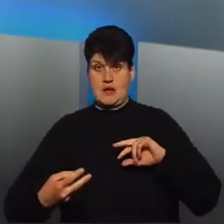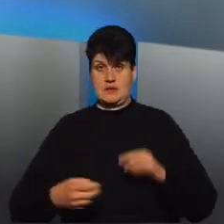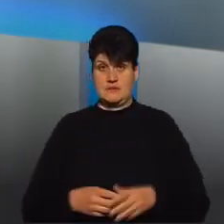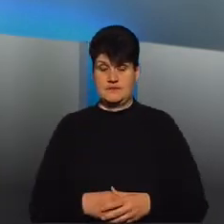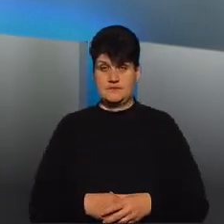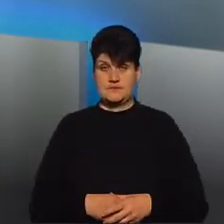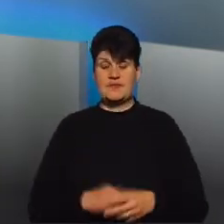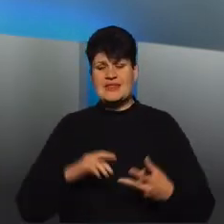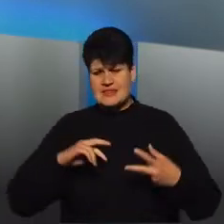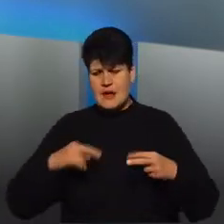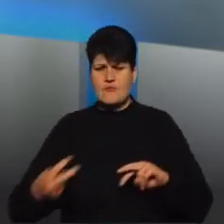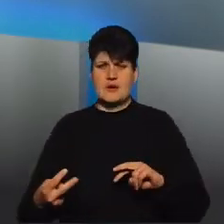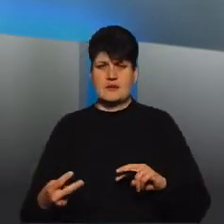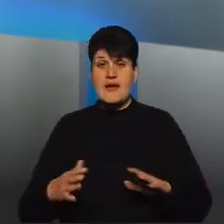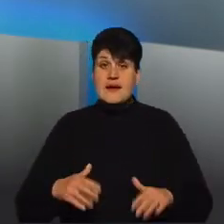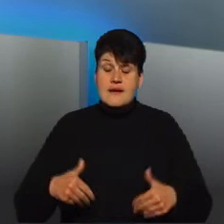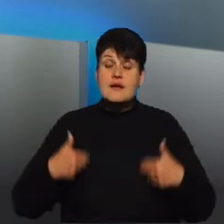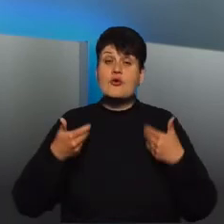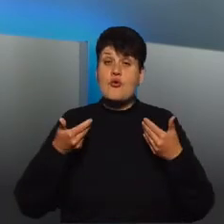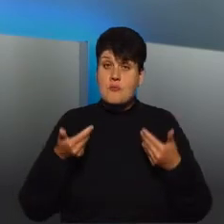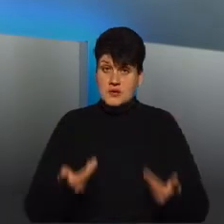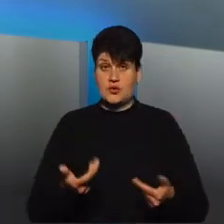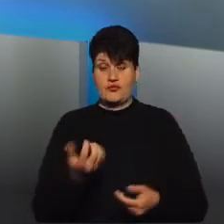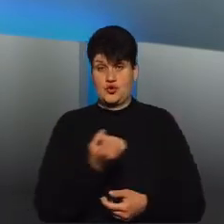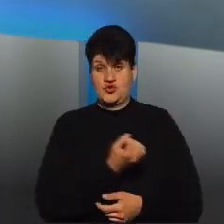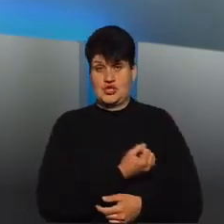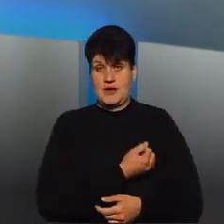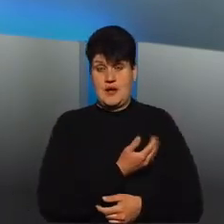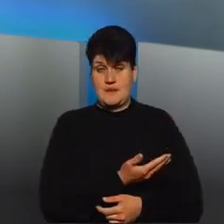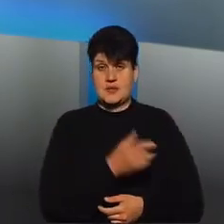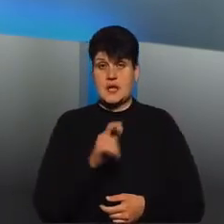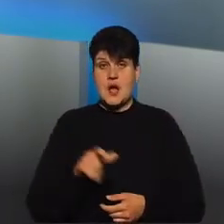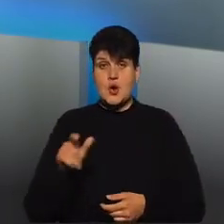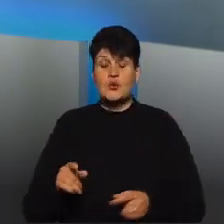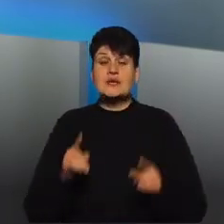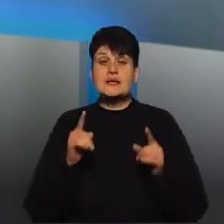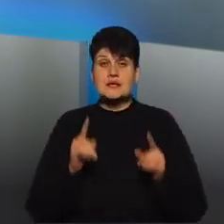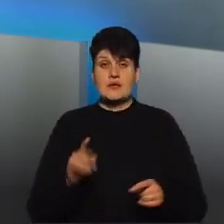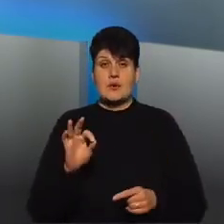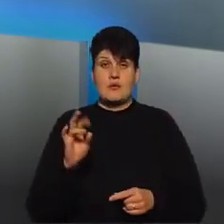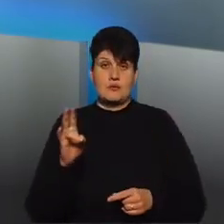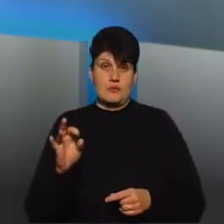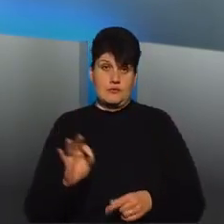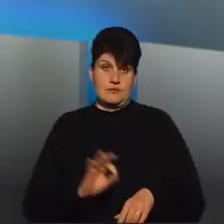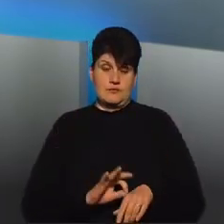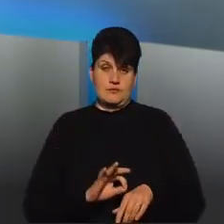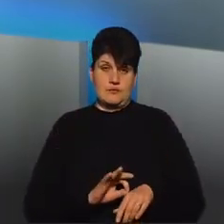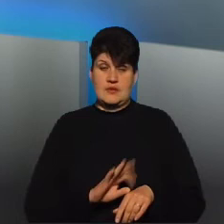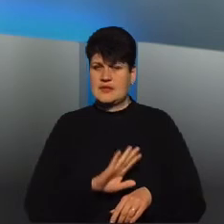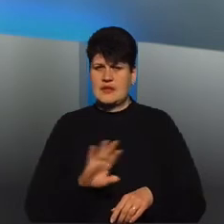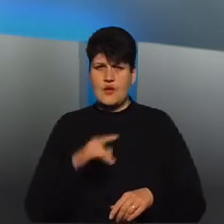Навпаки, рекомендовано щеплення людям навіть з онкологією. Не кажучи про